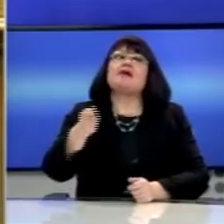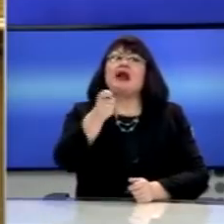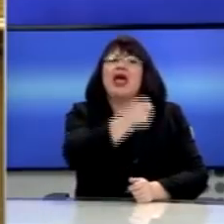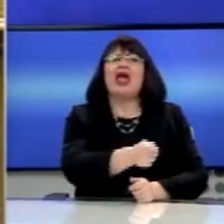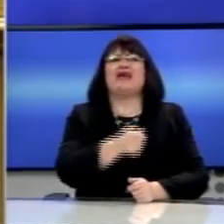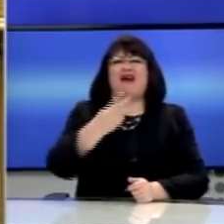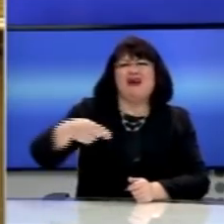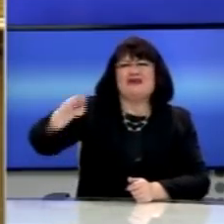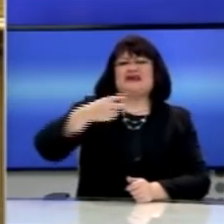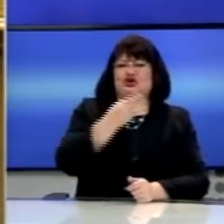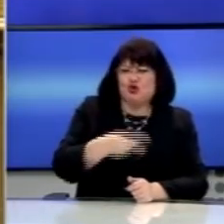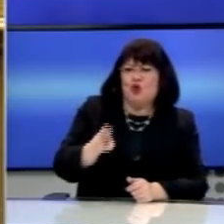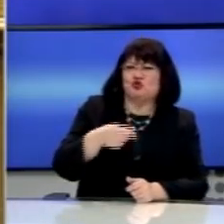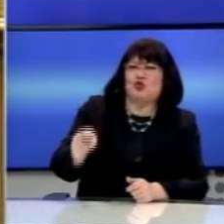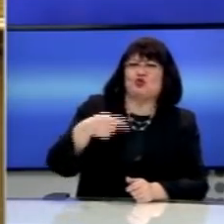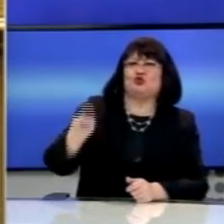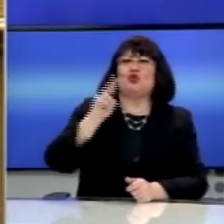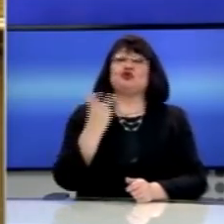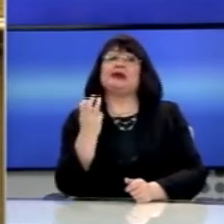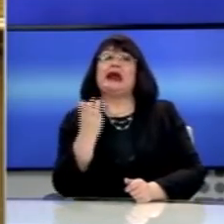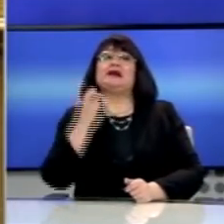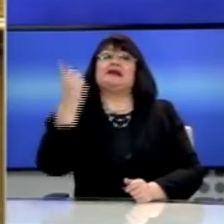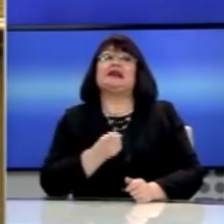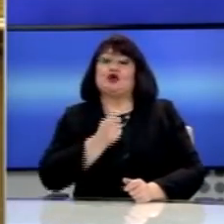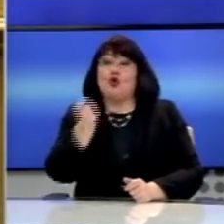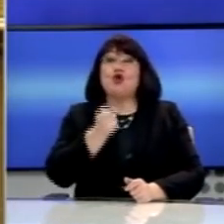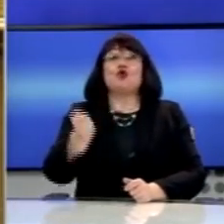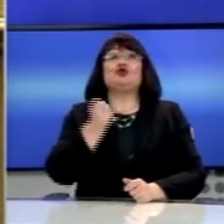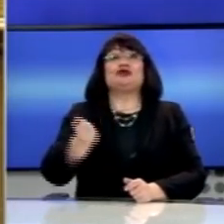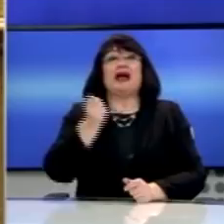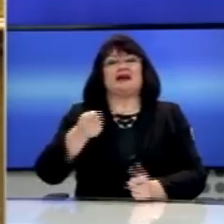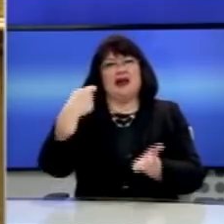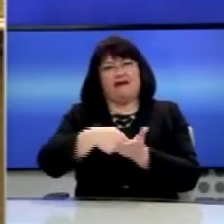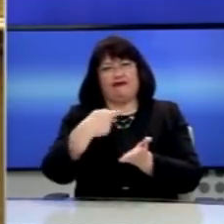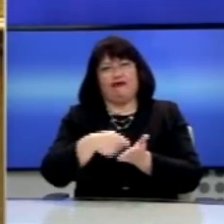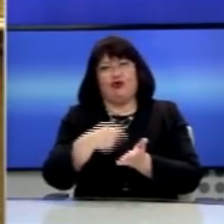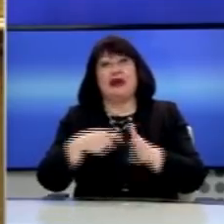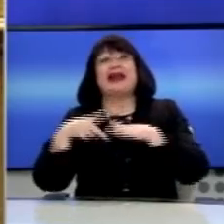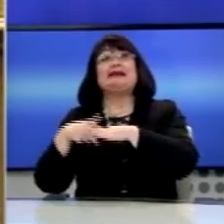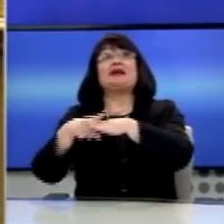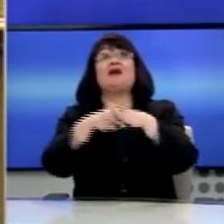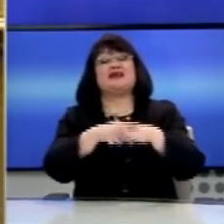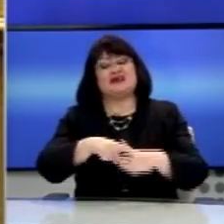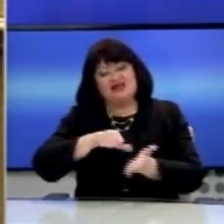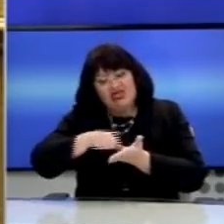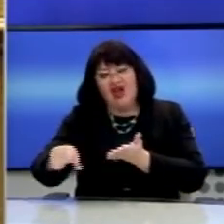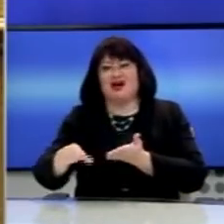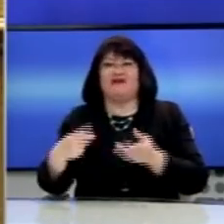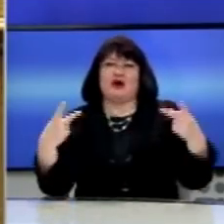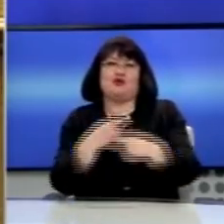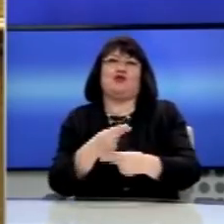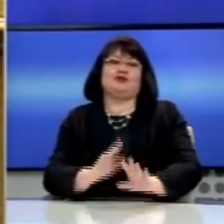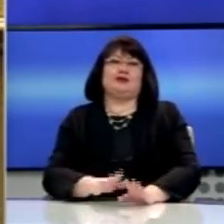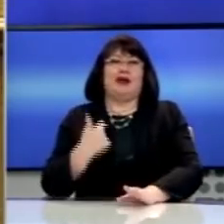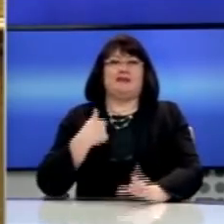τόκων, προσαυξήσεων, αλλά και του 30% του χρέους σε εφορία και τράπεζες. Το Κομμουνιστικό